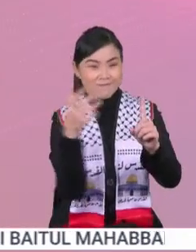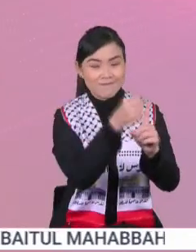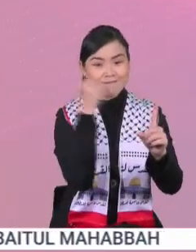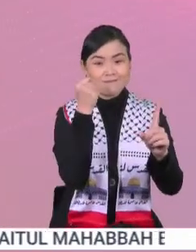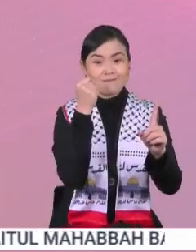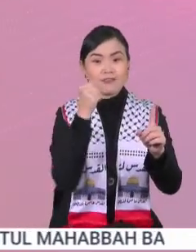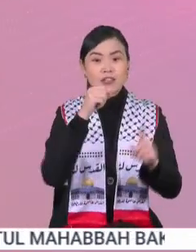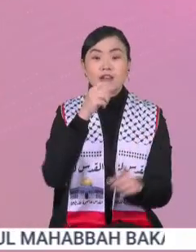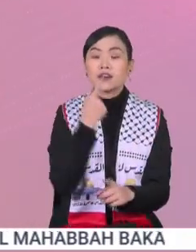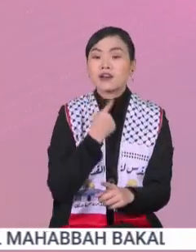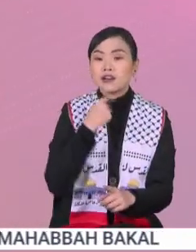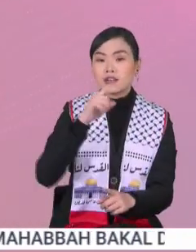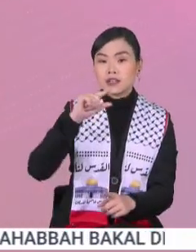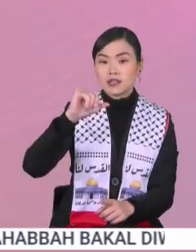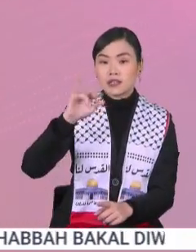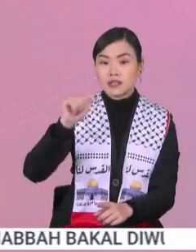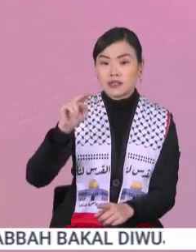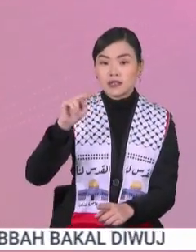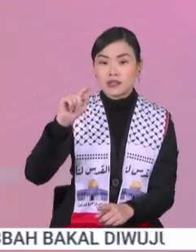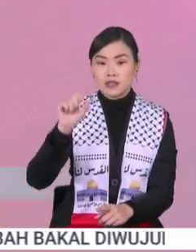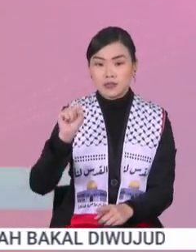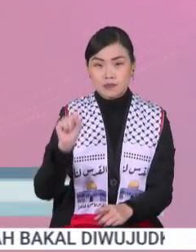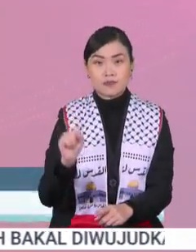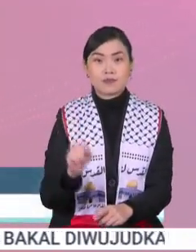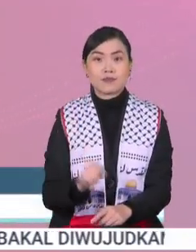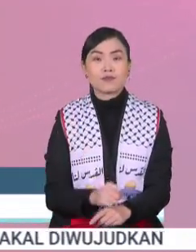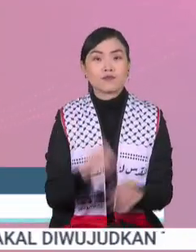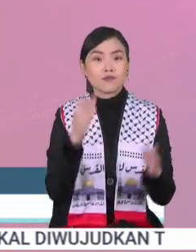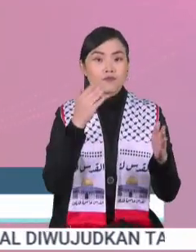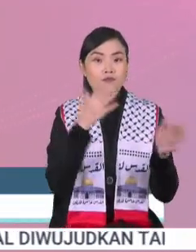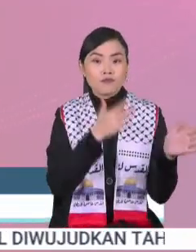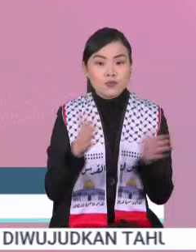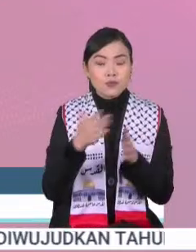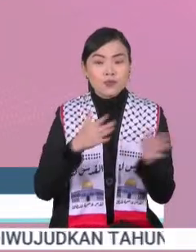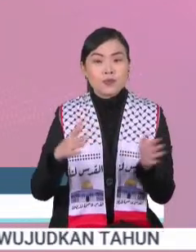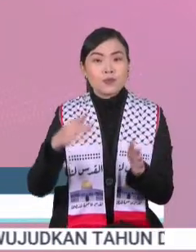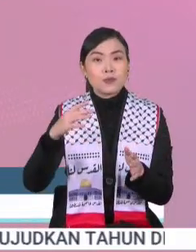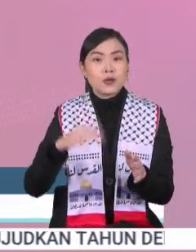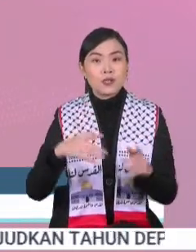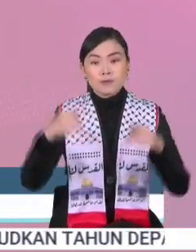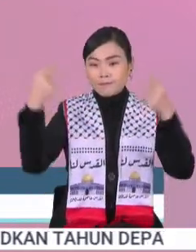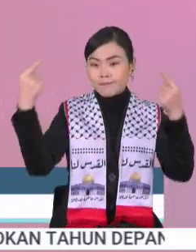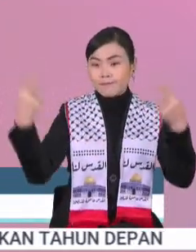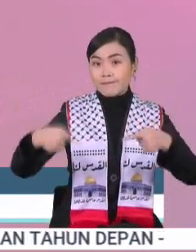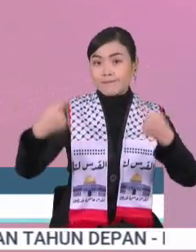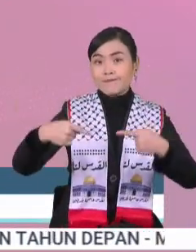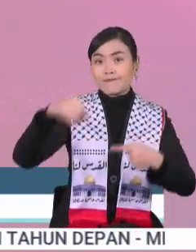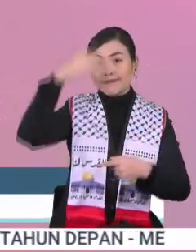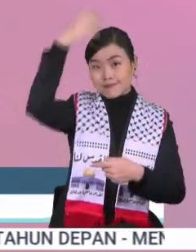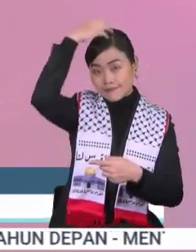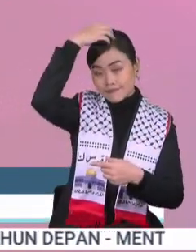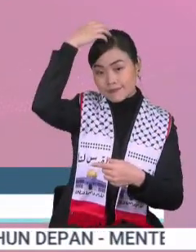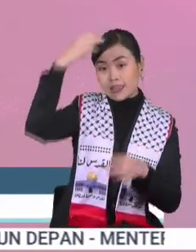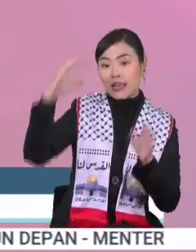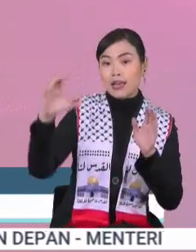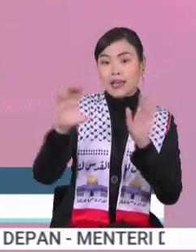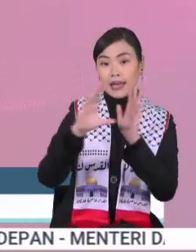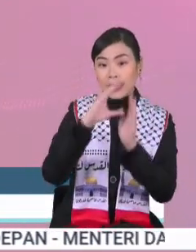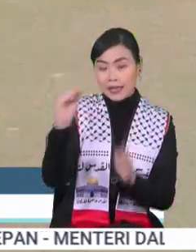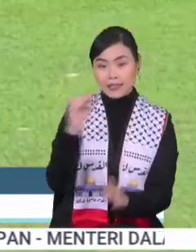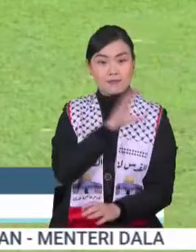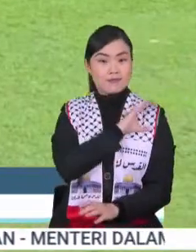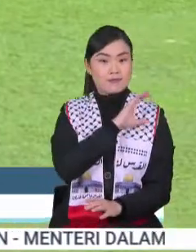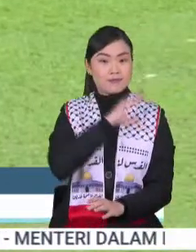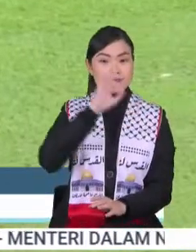penyokong R Giant pada aksi tersebut Selangor di jadual menentang pdrm FC di stadium Majlis Bandar Raya Petaling Jaya